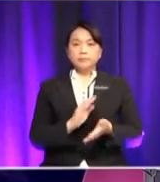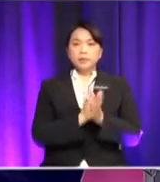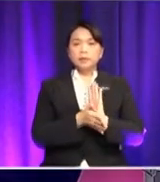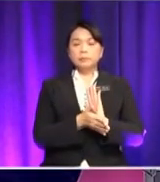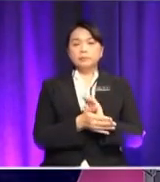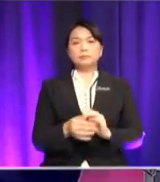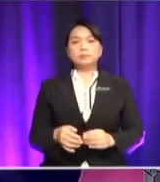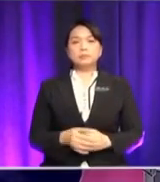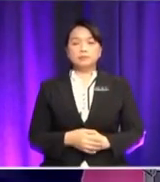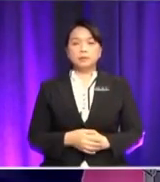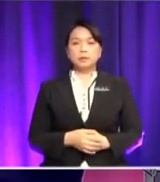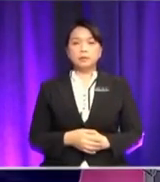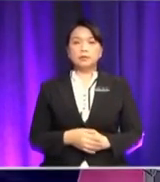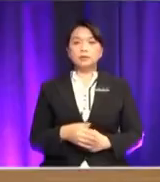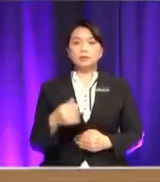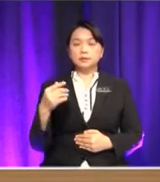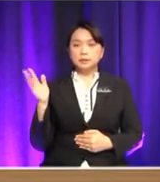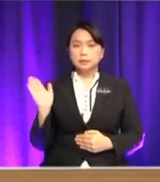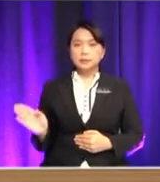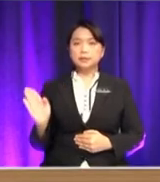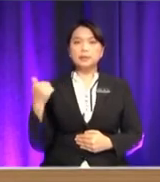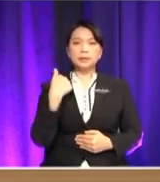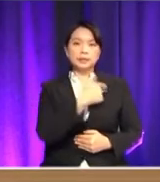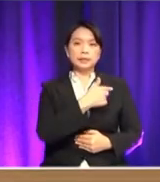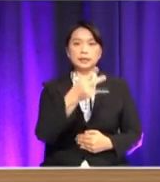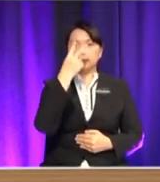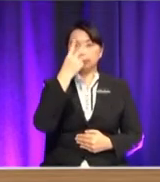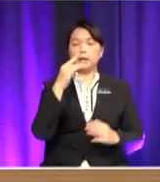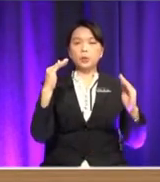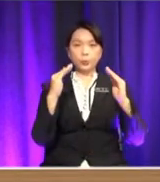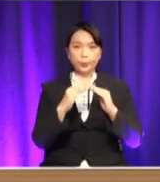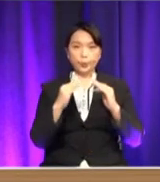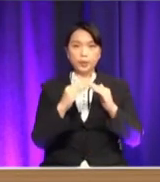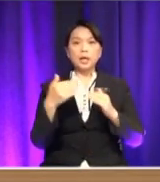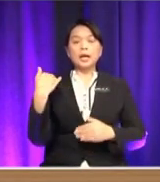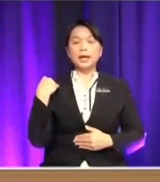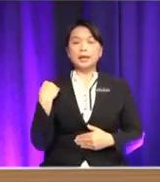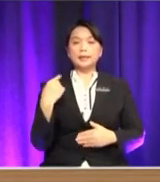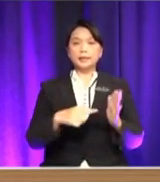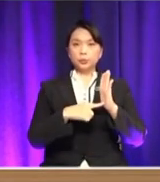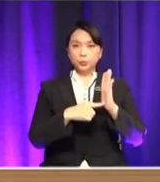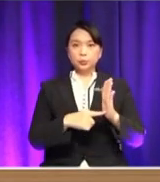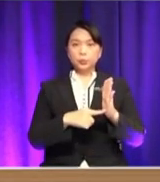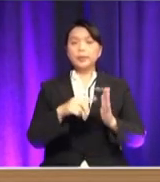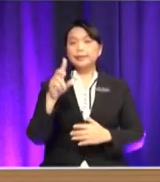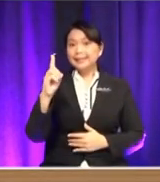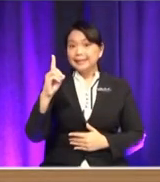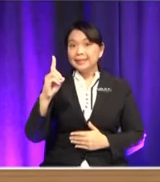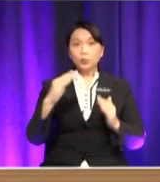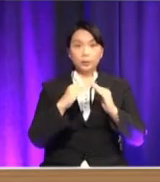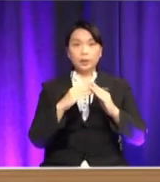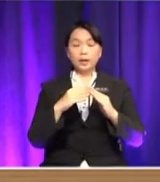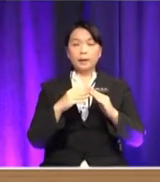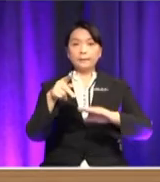spesifik so kalau di sini kita nampak rumah maka di sini ada ditunjukkan demensi rumah panjang darat